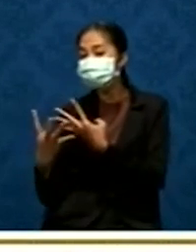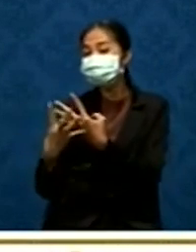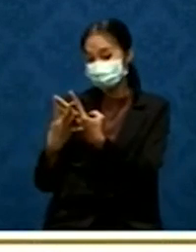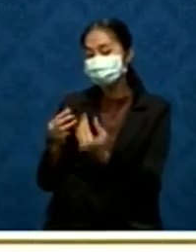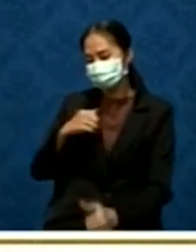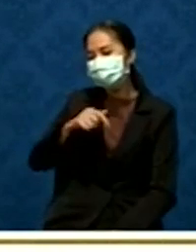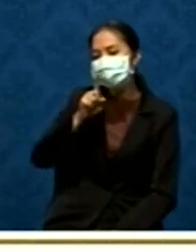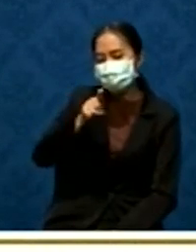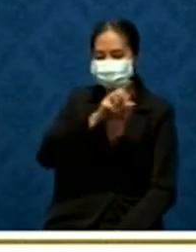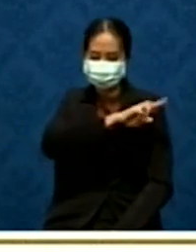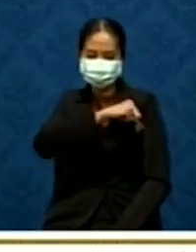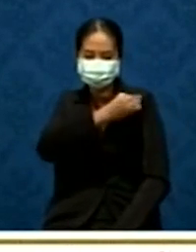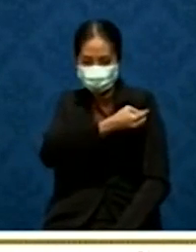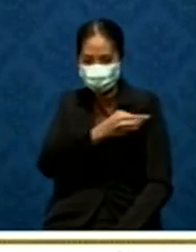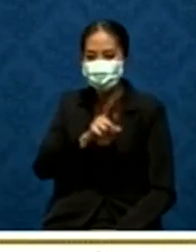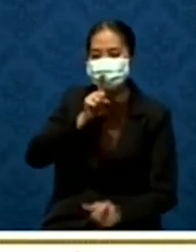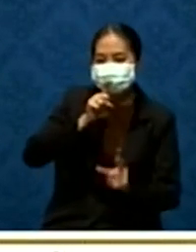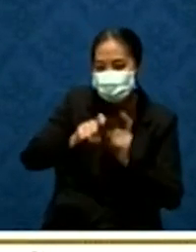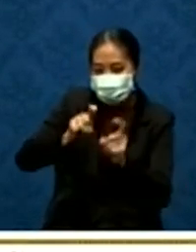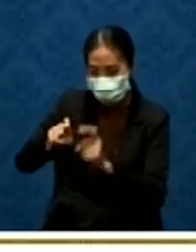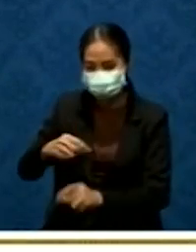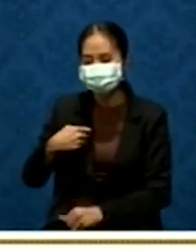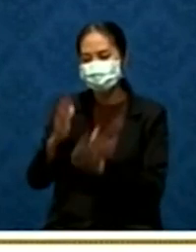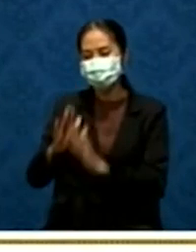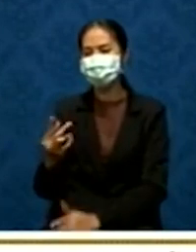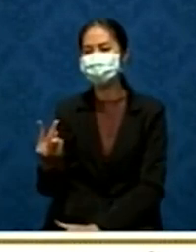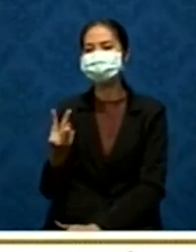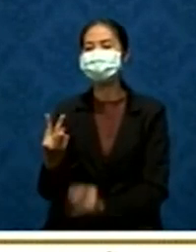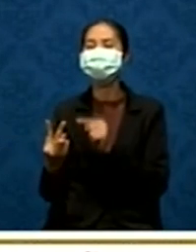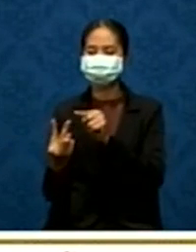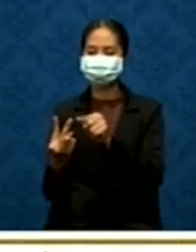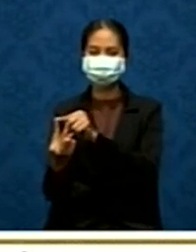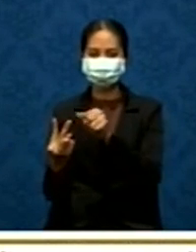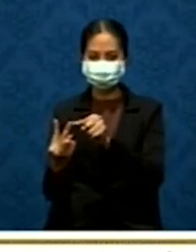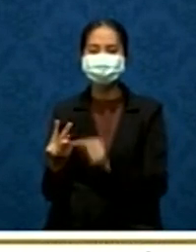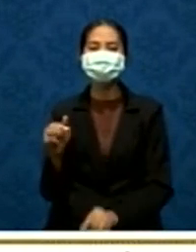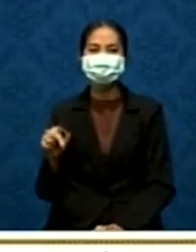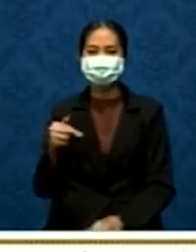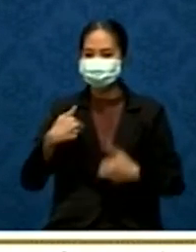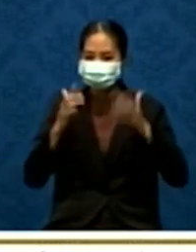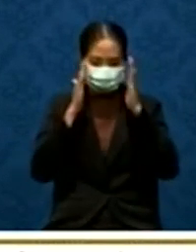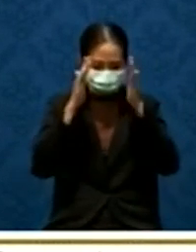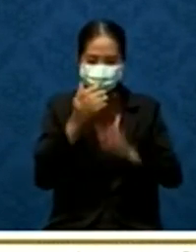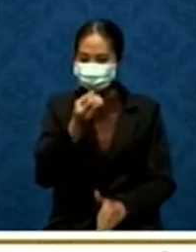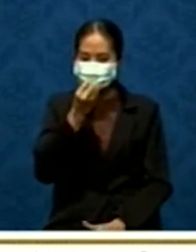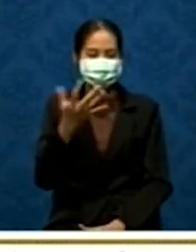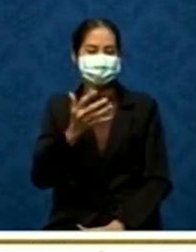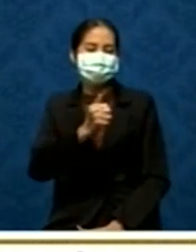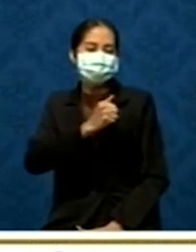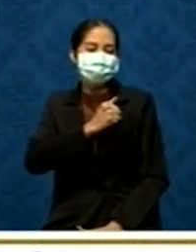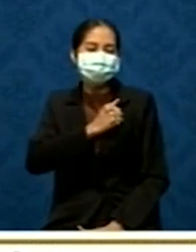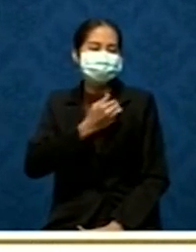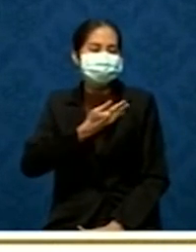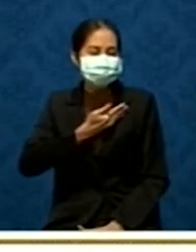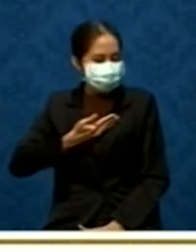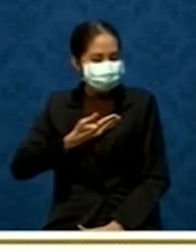ของแพทย์ของธรรมศาสตร์แล้วเนี่ยได้เห็นถึงว่าความตั้งใจนะแล้วก็เอ